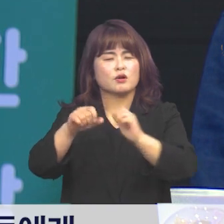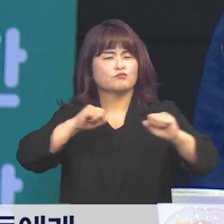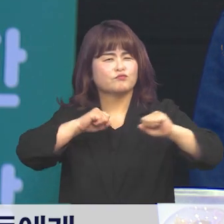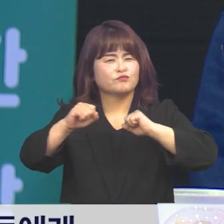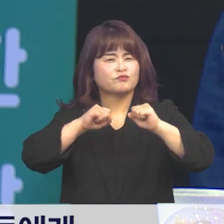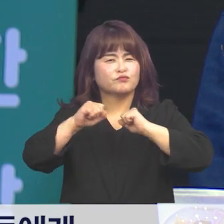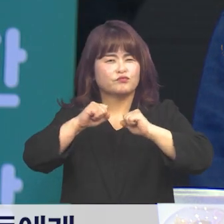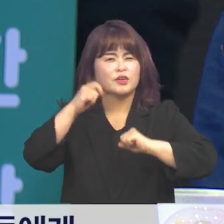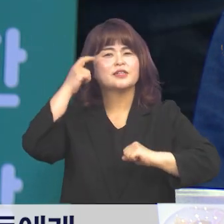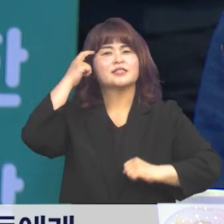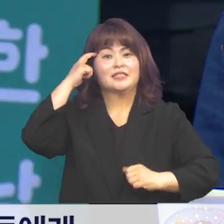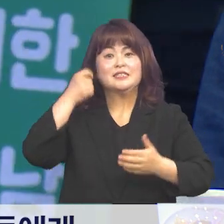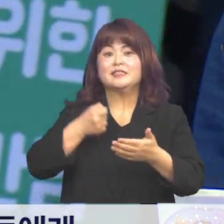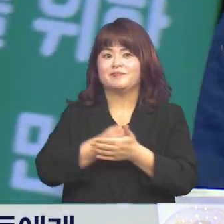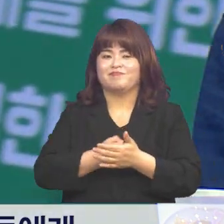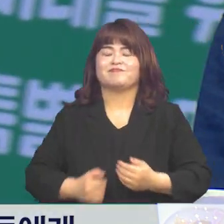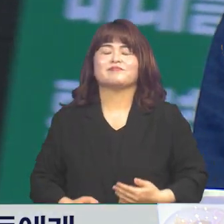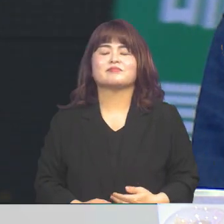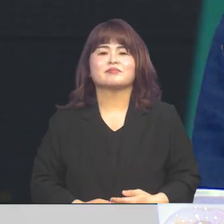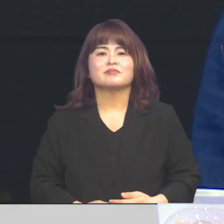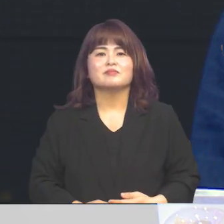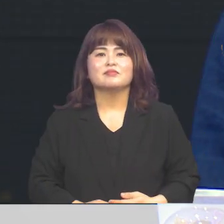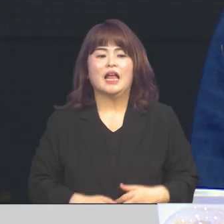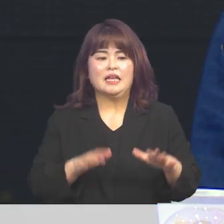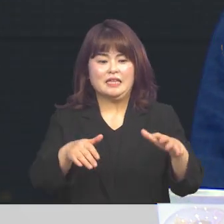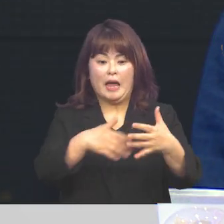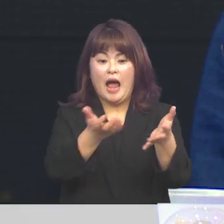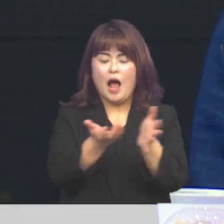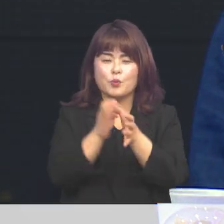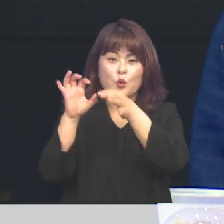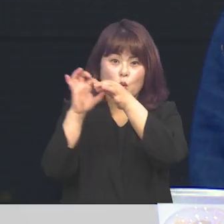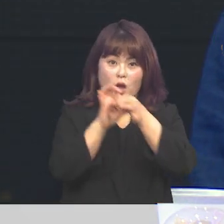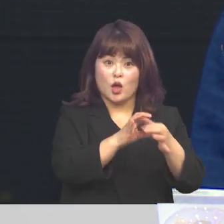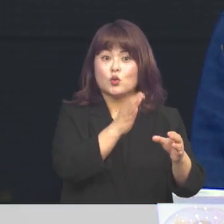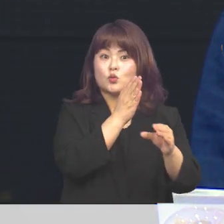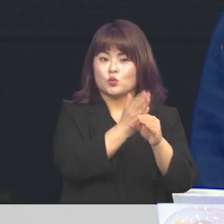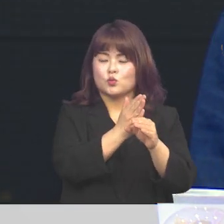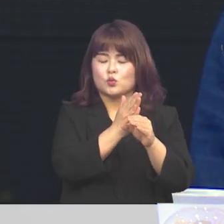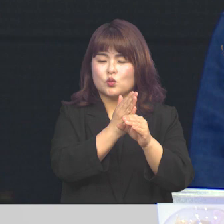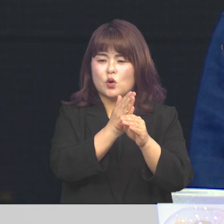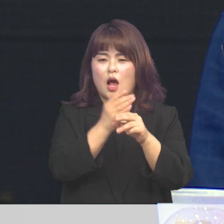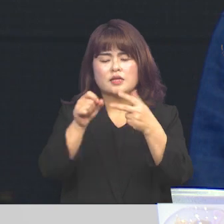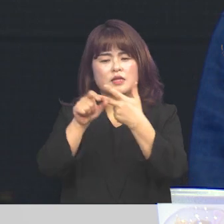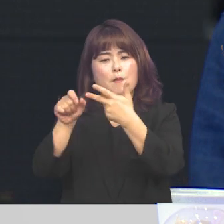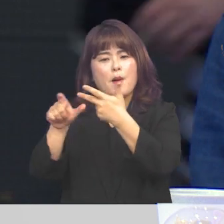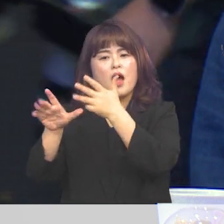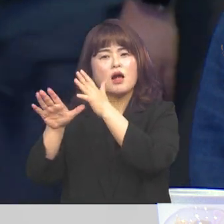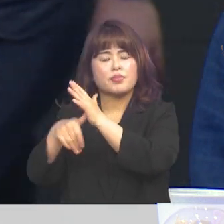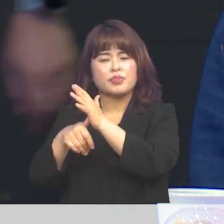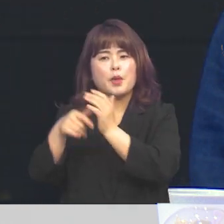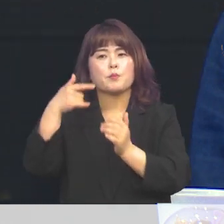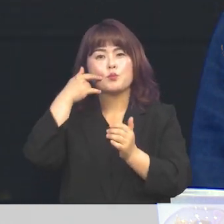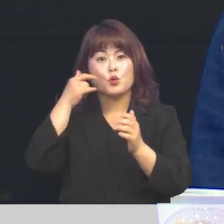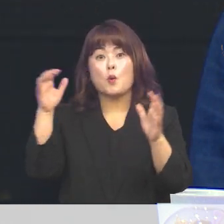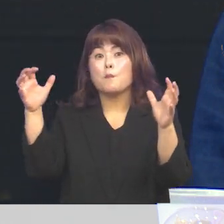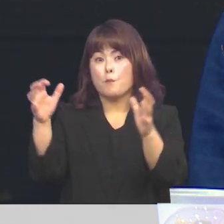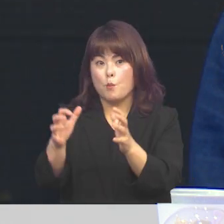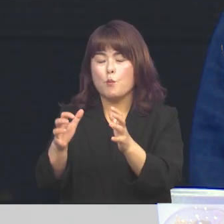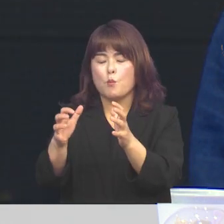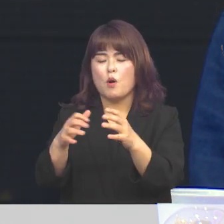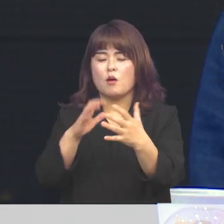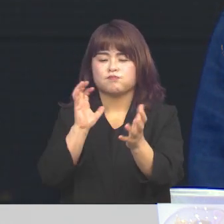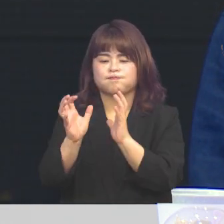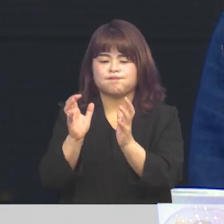활동을 하겠다는 생각을 하고 있습니다. 그래서 이렇게 간담회를 이어오고 있고, 또 하반기에는 학부모님들